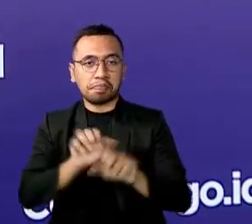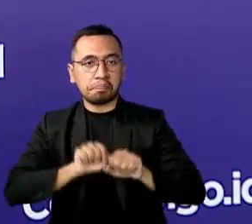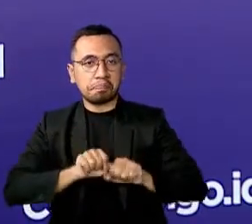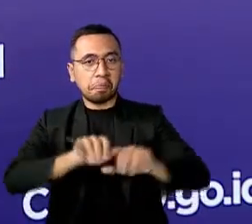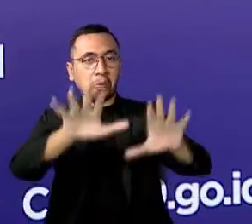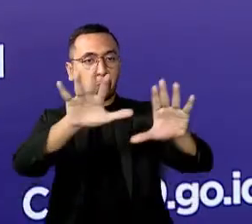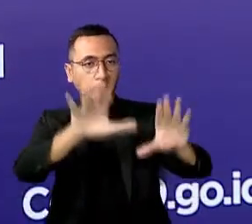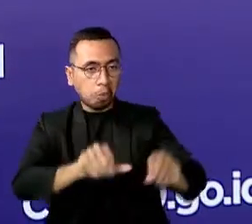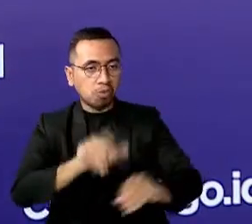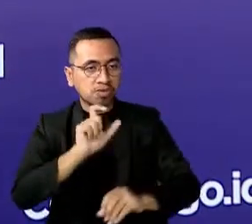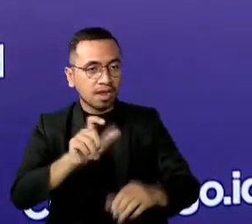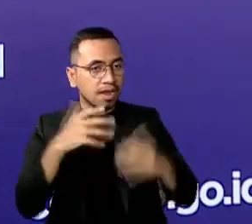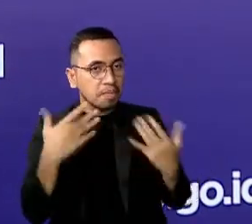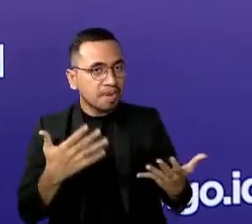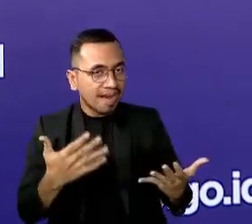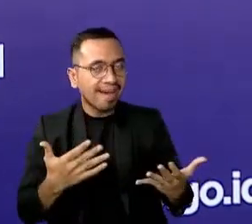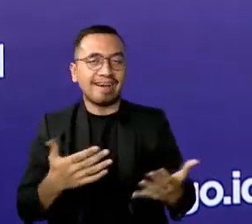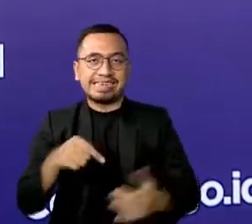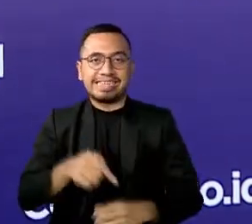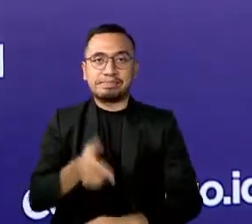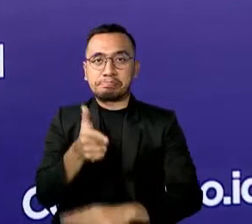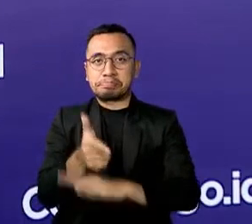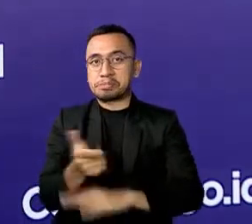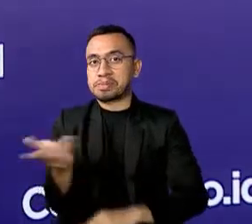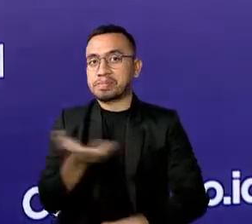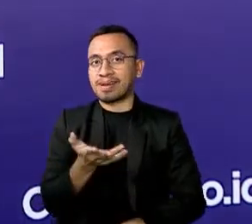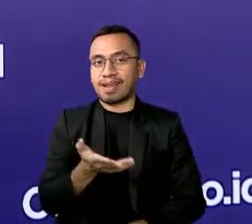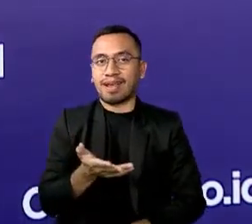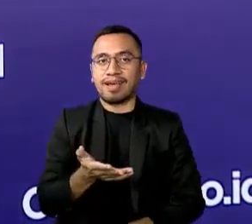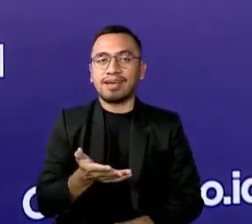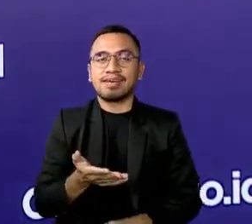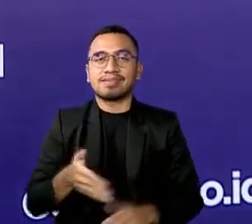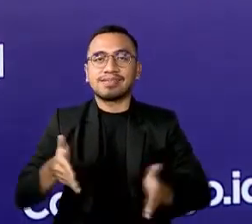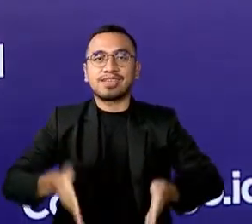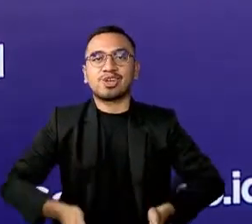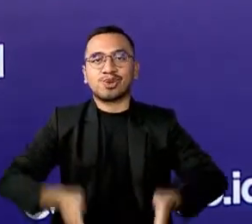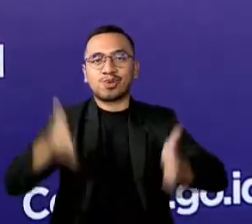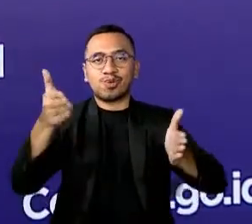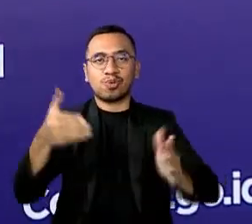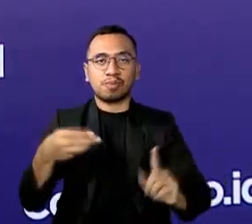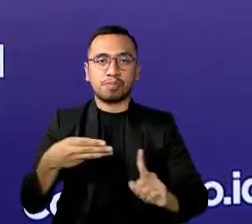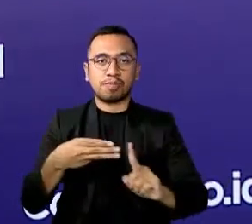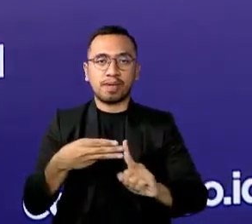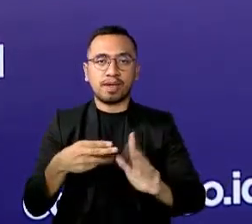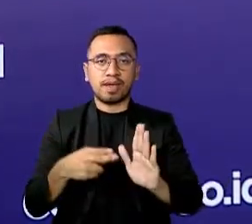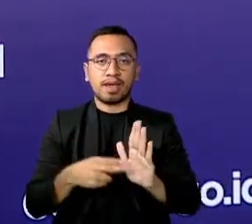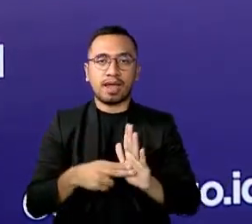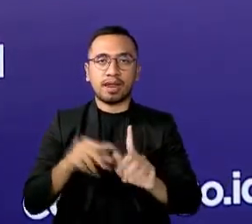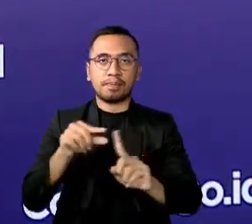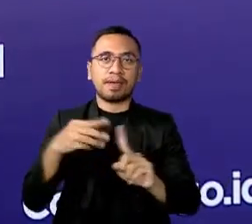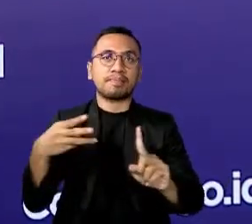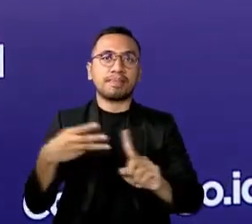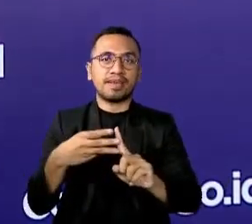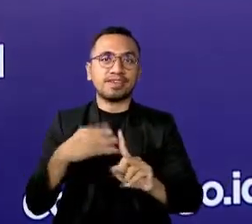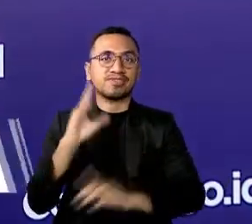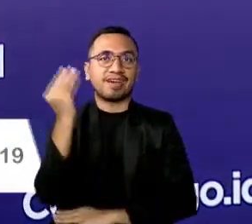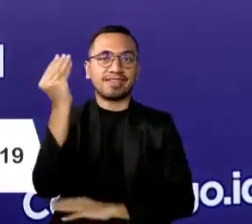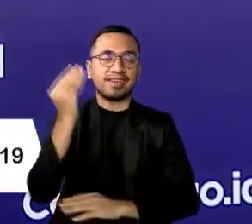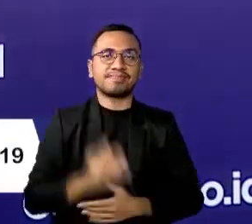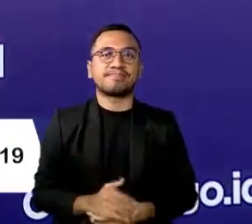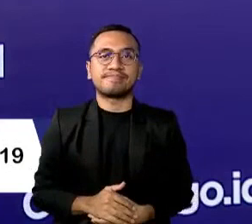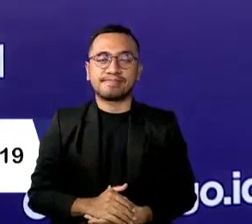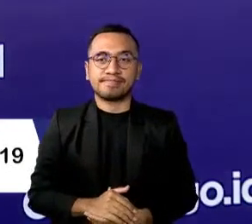19 yang disiarkan secara langsung dari Media center satuan tugas penanganan coffee 19 Graha BNPB